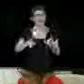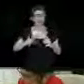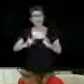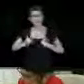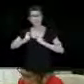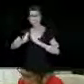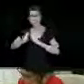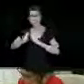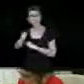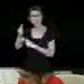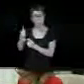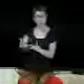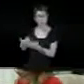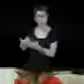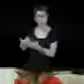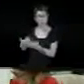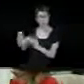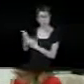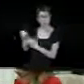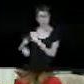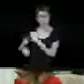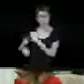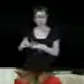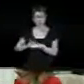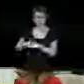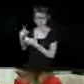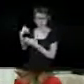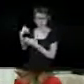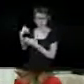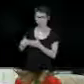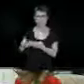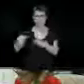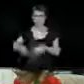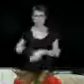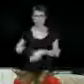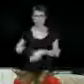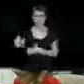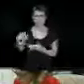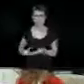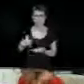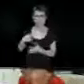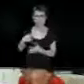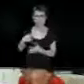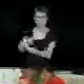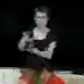compétences déléguées. Je n'ose imaginer que le Président n'a rien fait depuis 6 mois en matière de délégation de compétences.